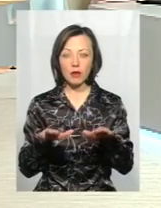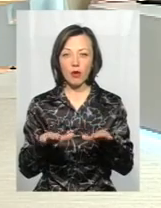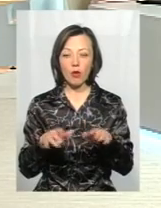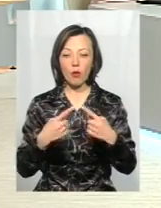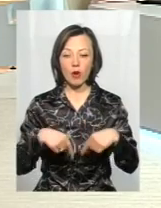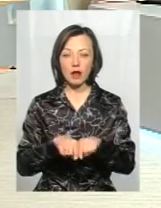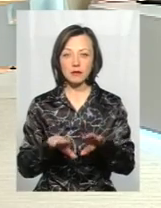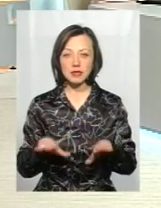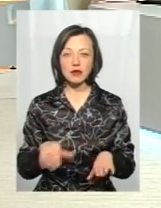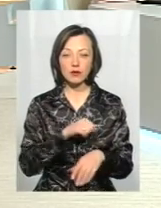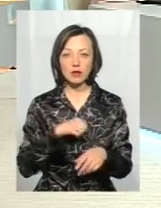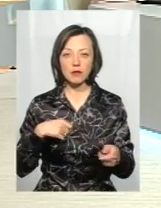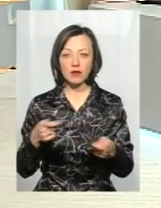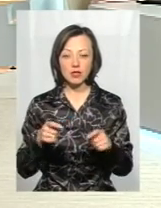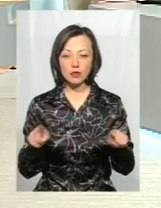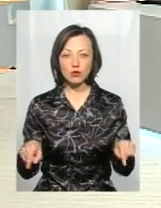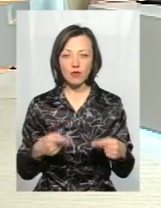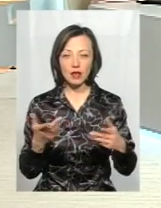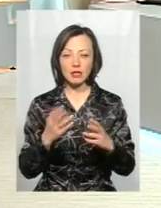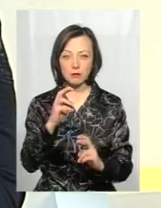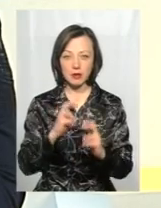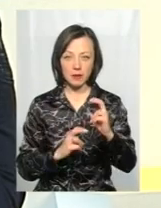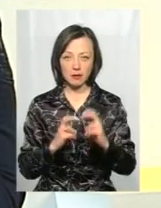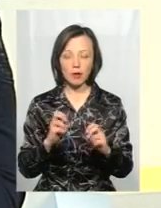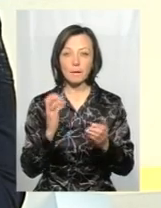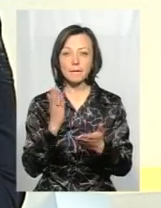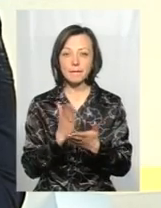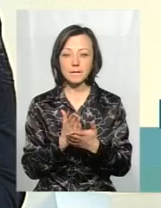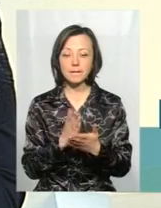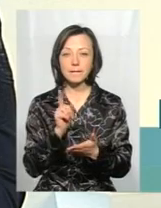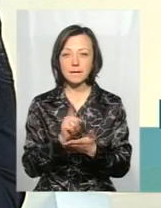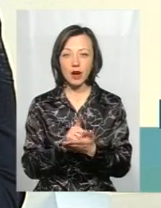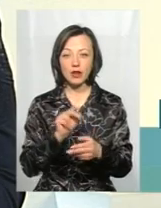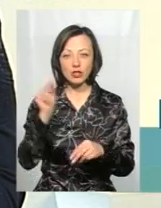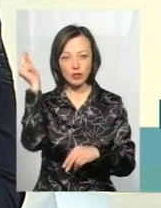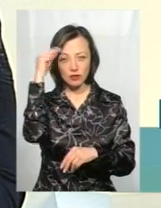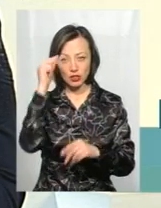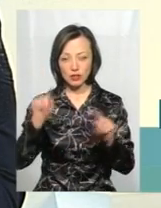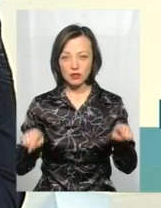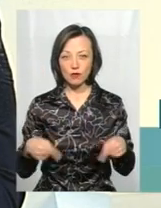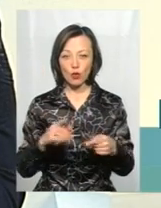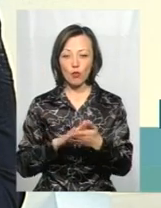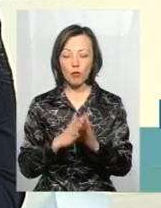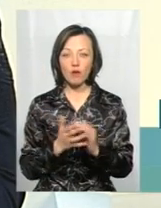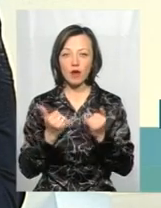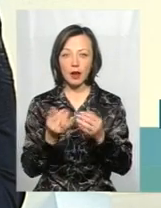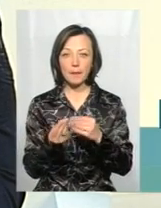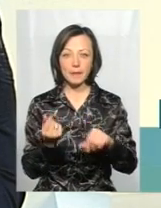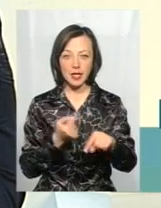орган місцевого самоврядування має заснувати якісь підприємства. Мають навчитися створювати умови для бізнесу. Тому